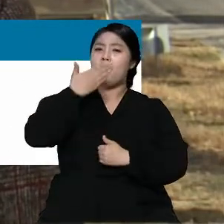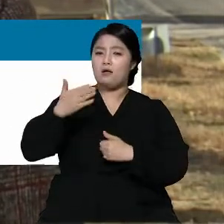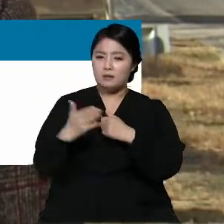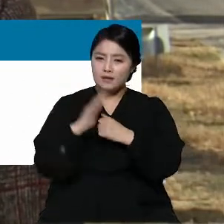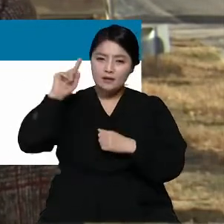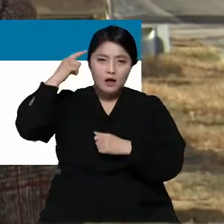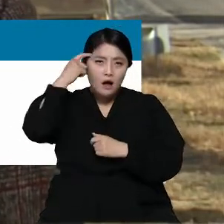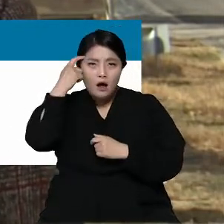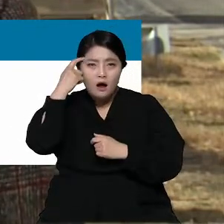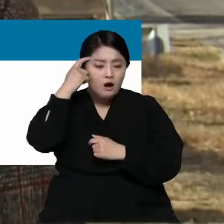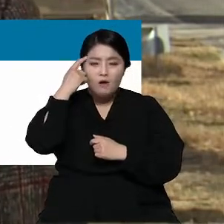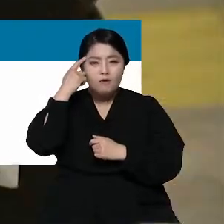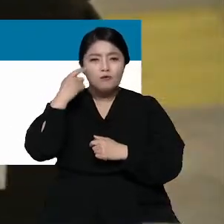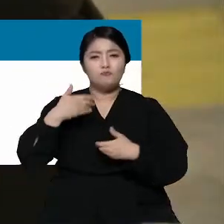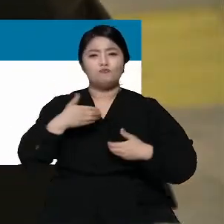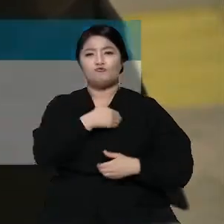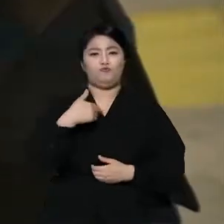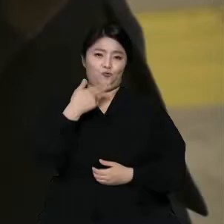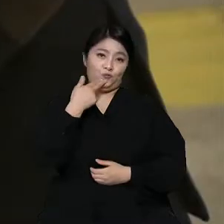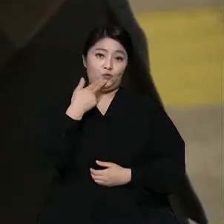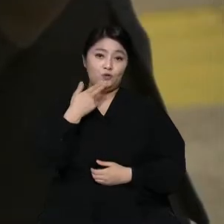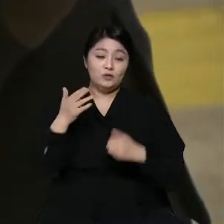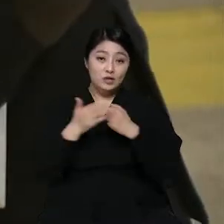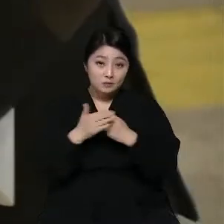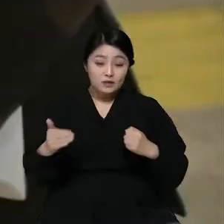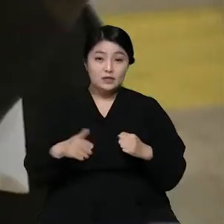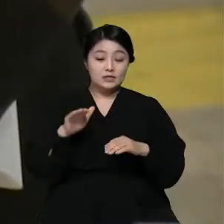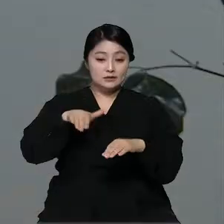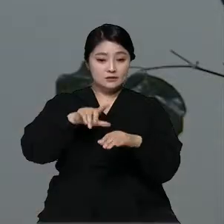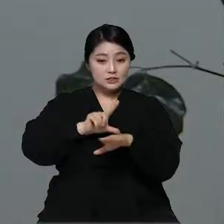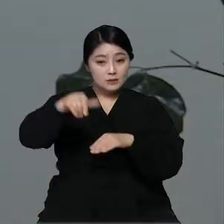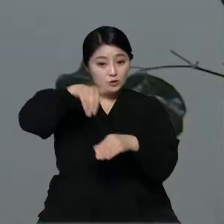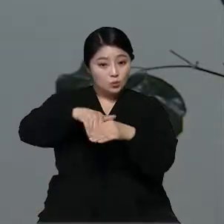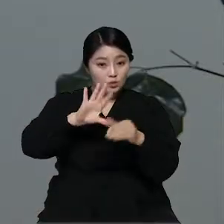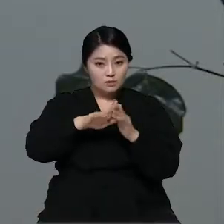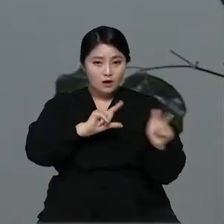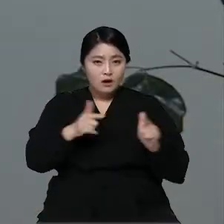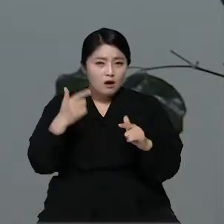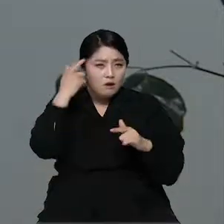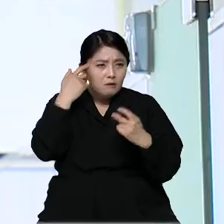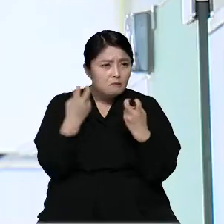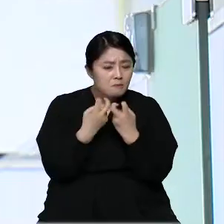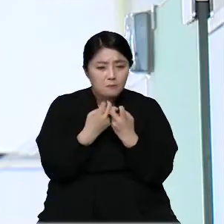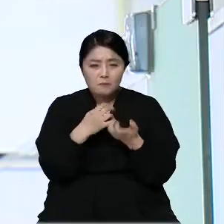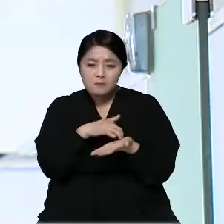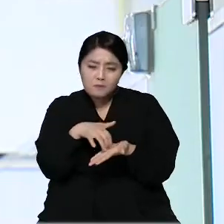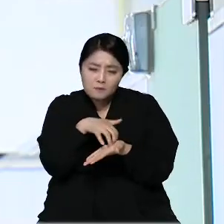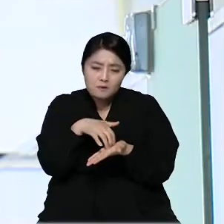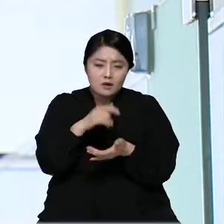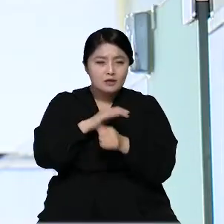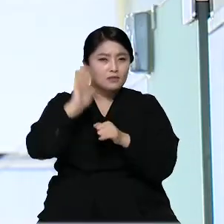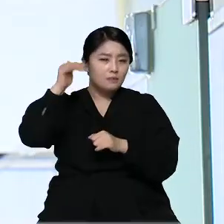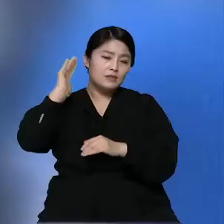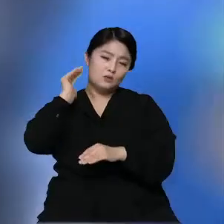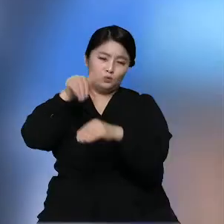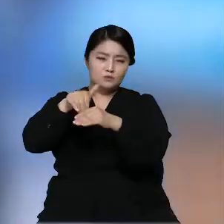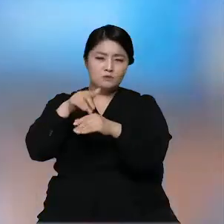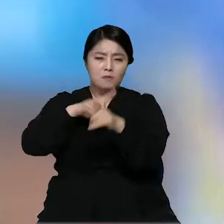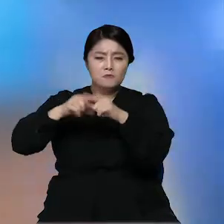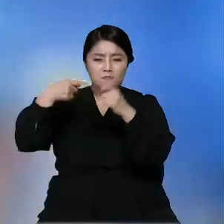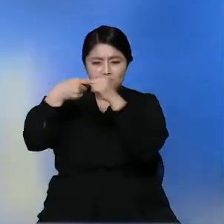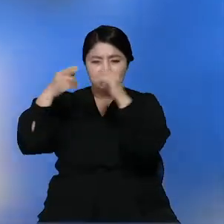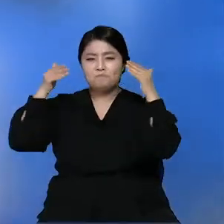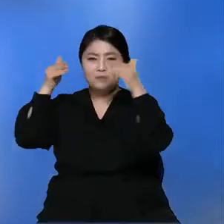것을 생각할 여유가 없는 거죠. 결국 지방선거 입지자들은 각종 변수를 계산하면서 우선 대선에만 집중하는